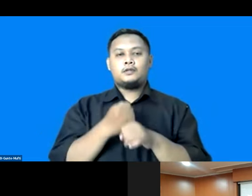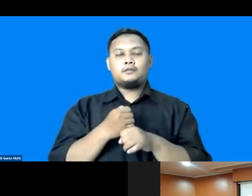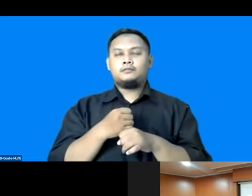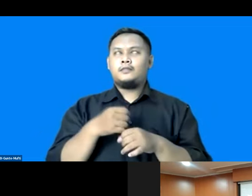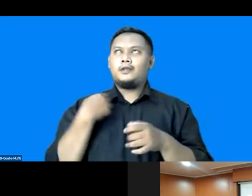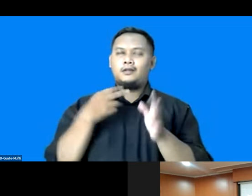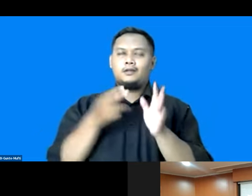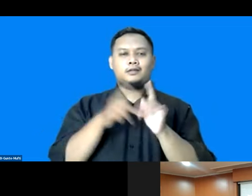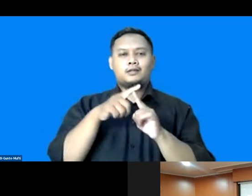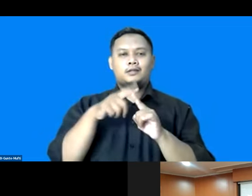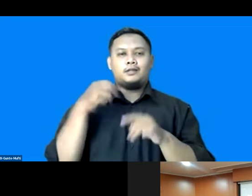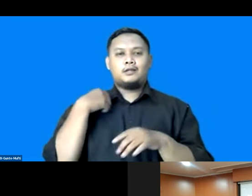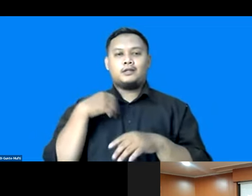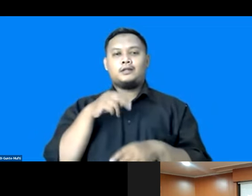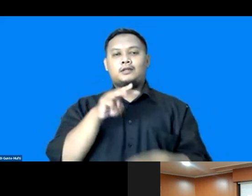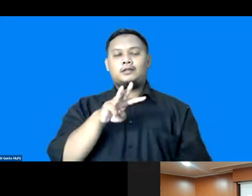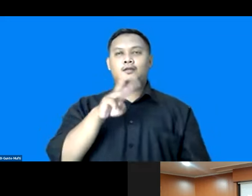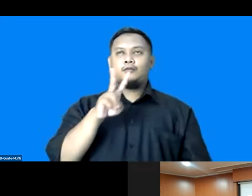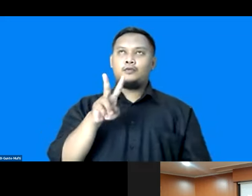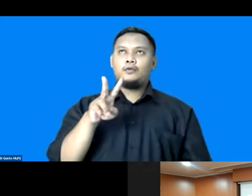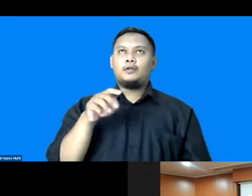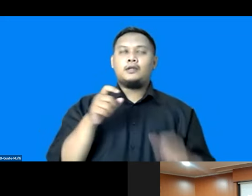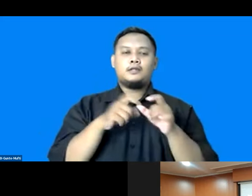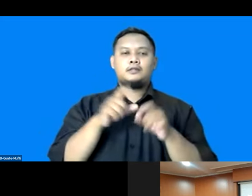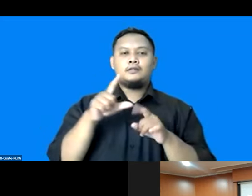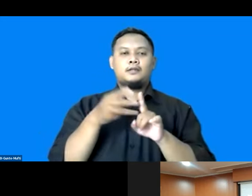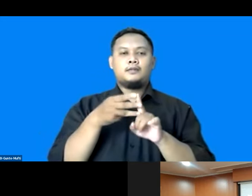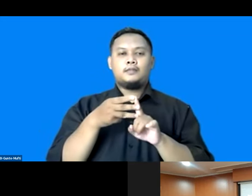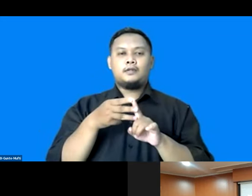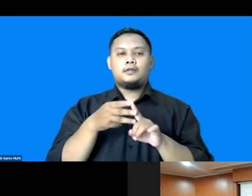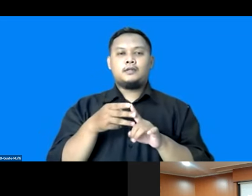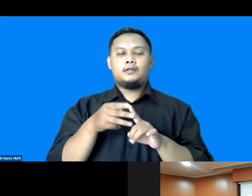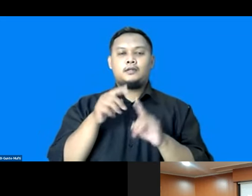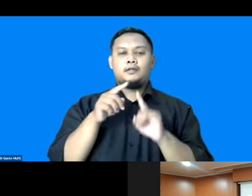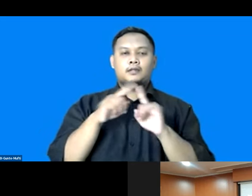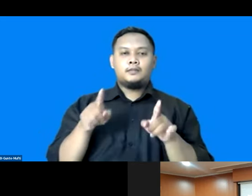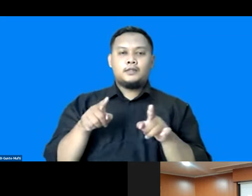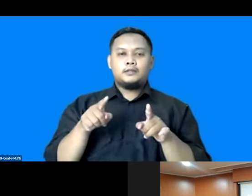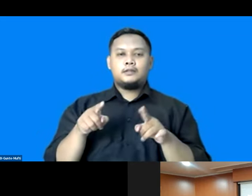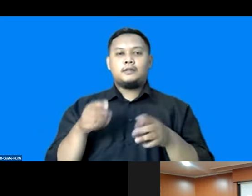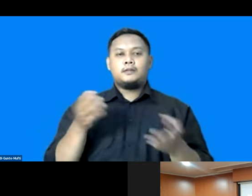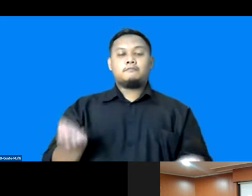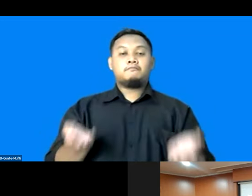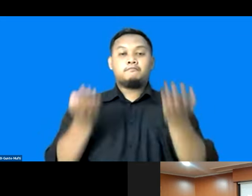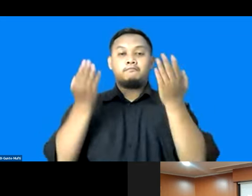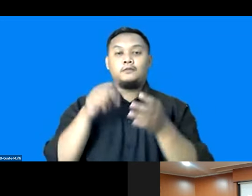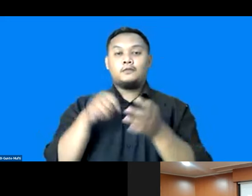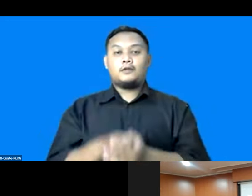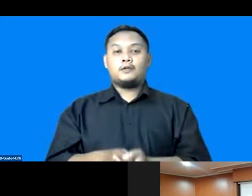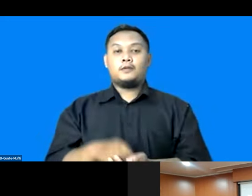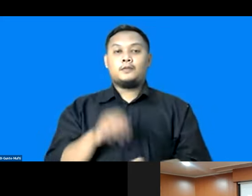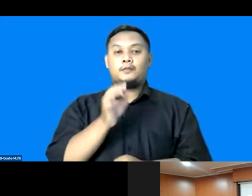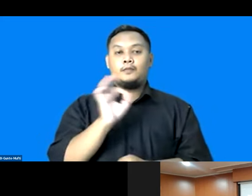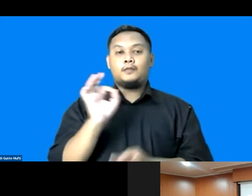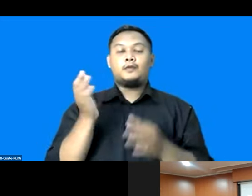ada sekitar 32 SLB. Nah, namanya saja SLB, tetapi bangunan-bangunannya itu